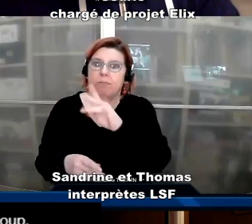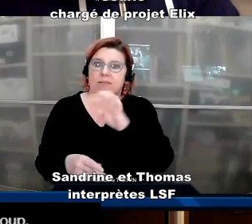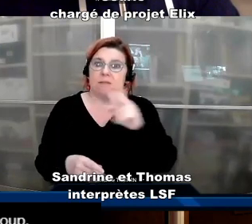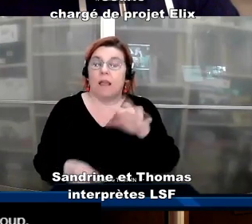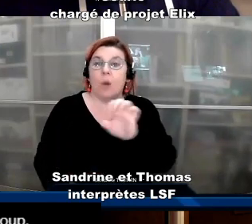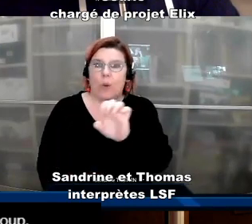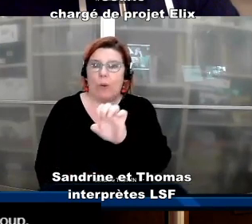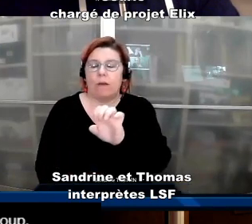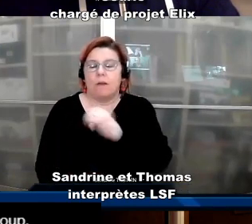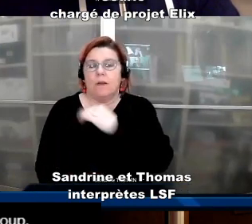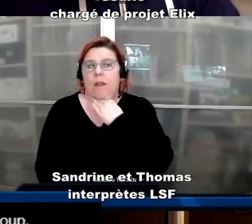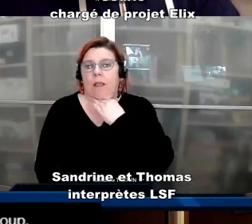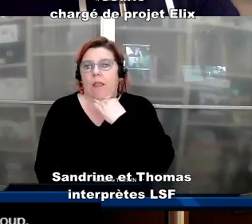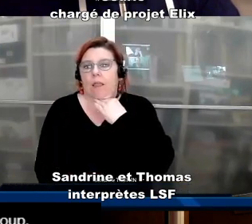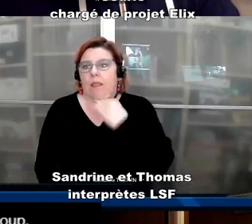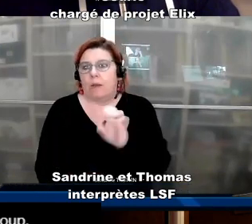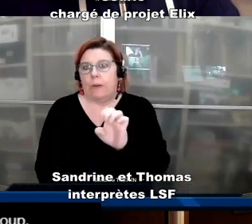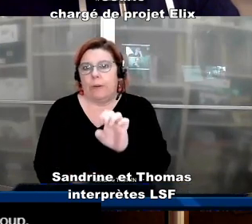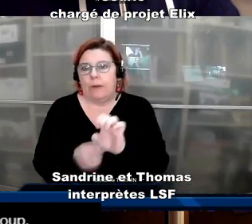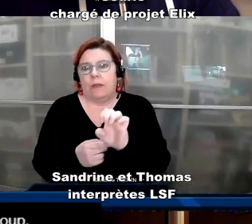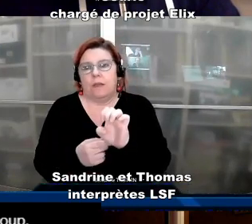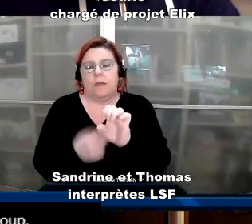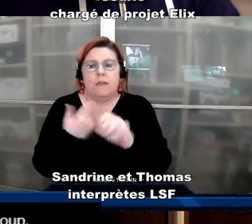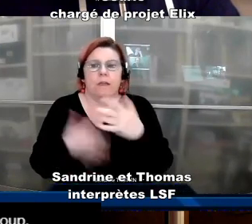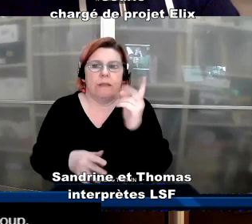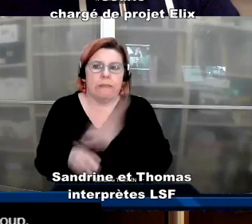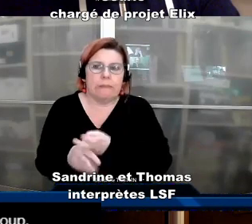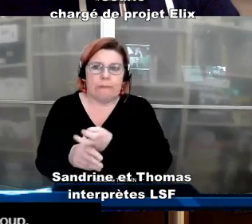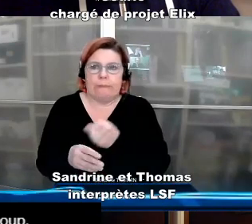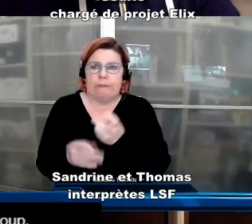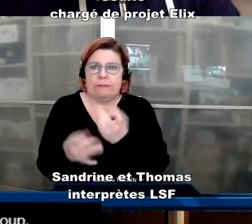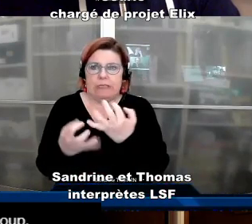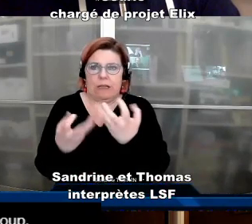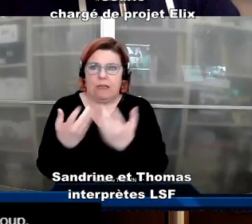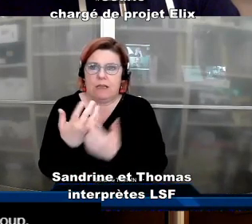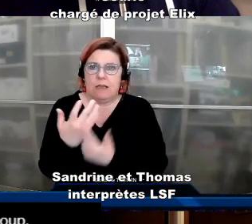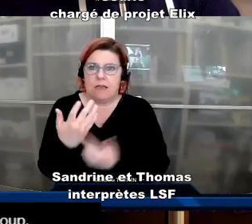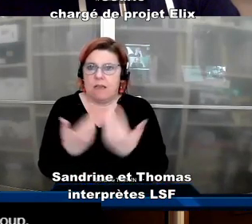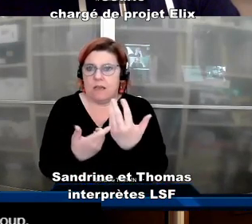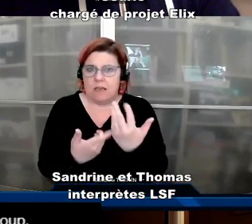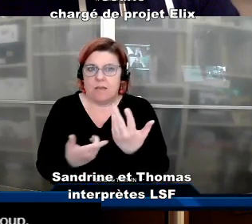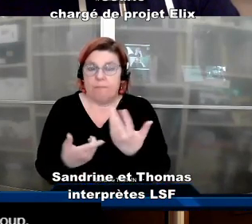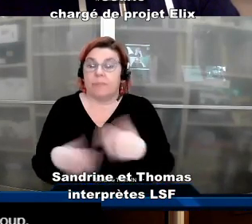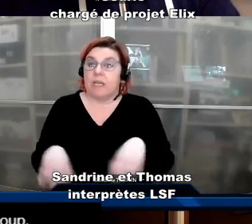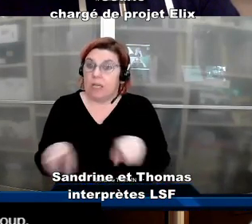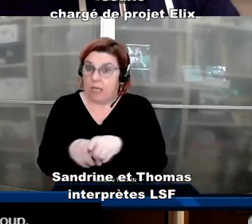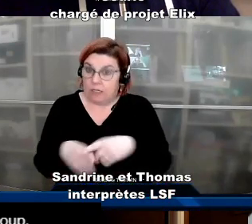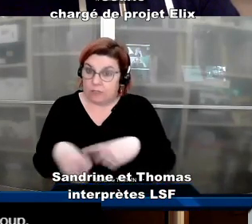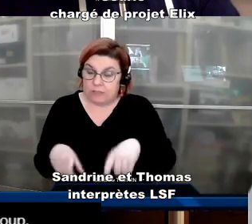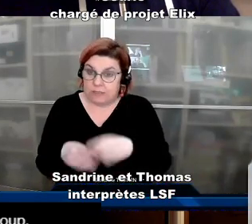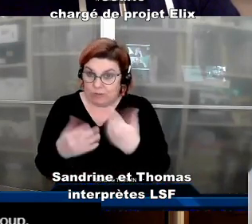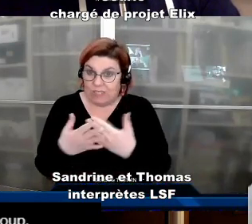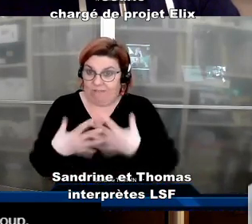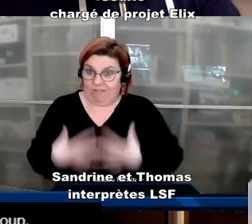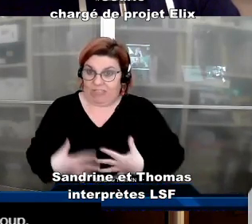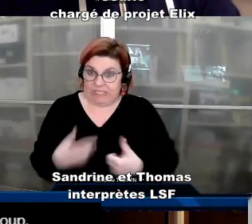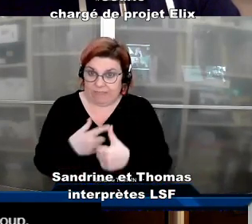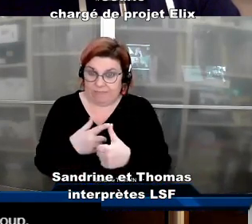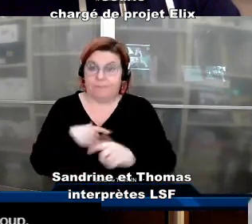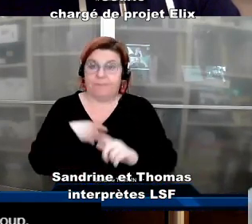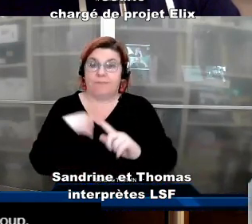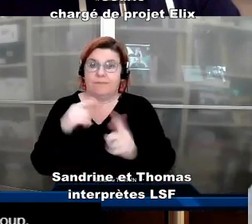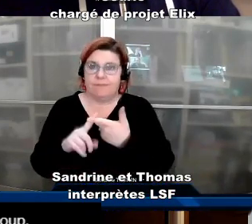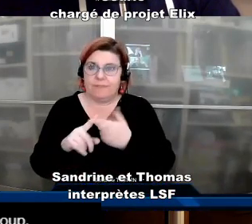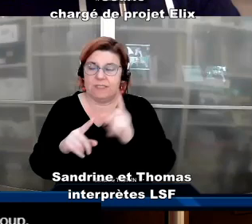faire le E. Enfin, voilà, c'était vraiment difficile. Et aussi, il faut le temps que l'esprit digère un petit peu